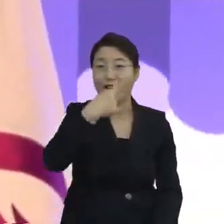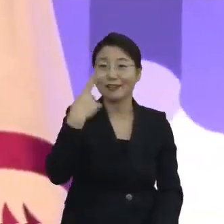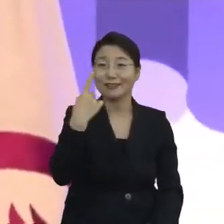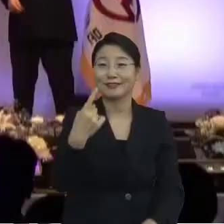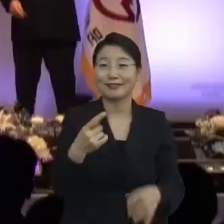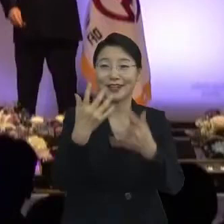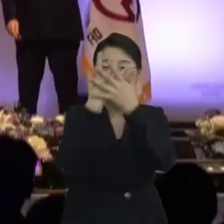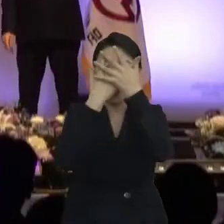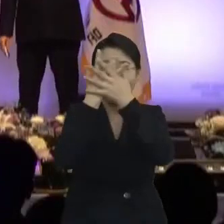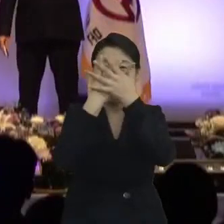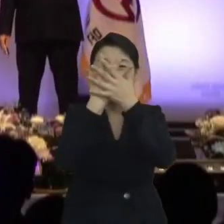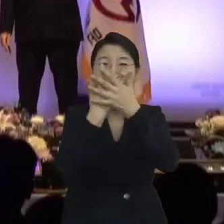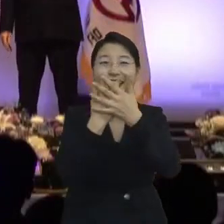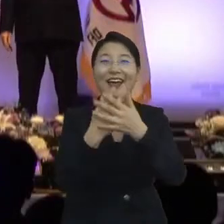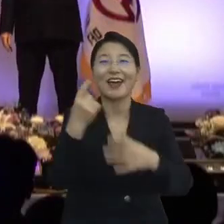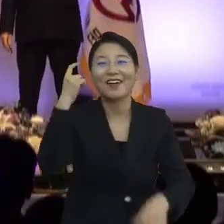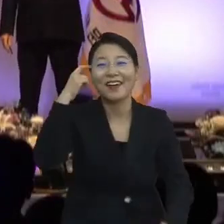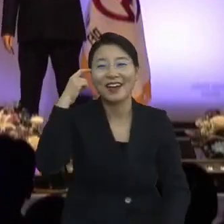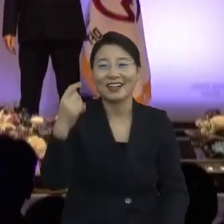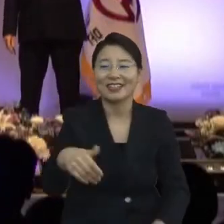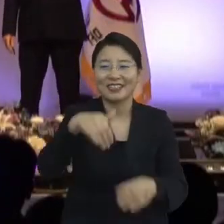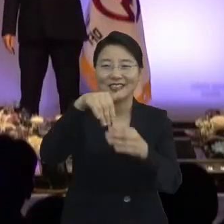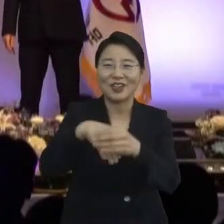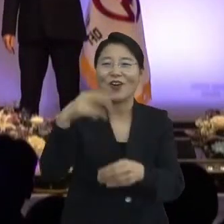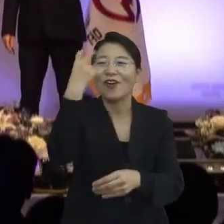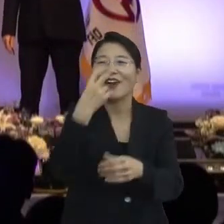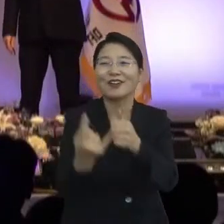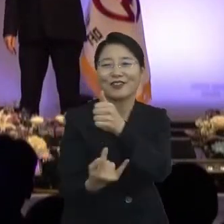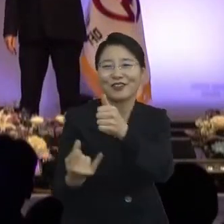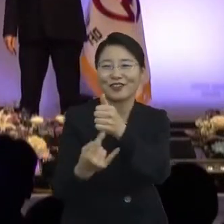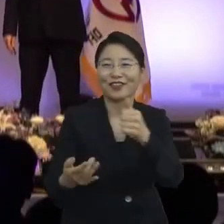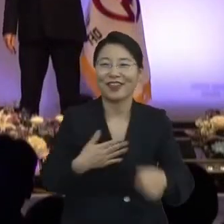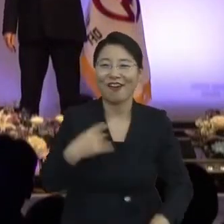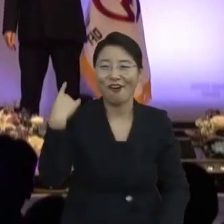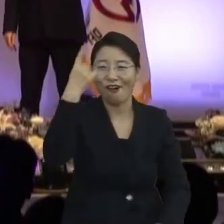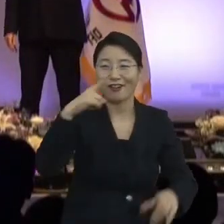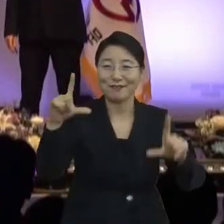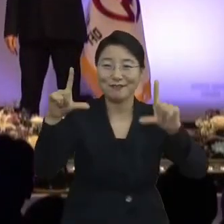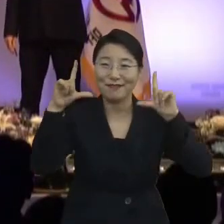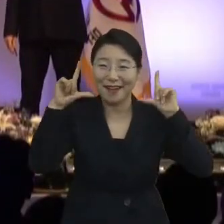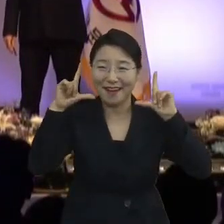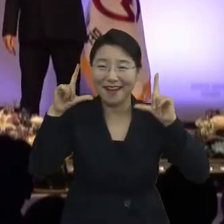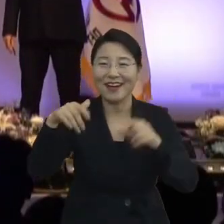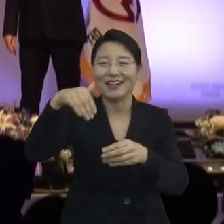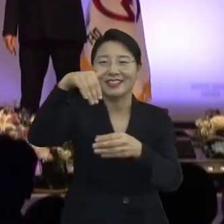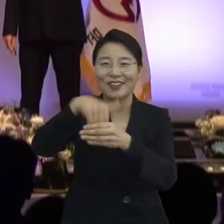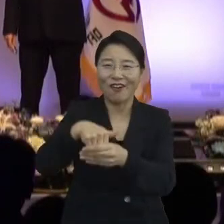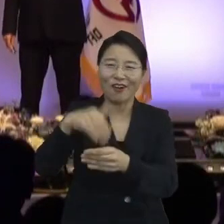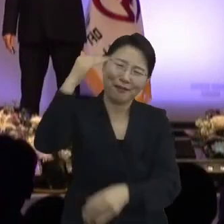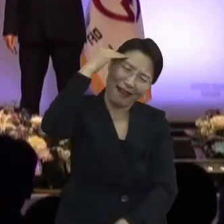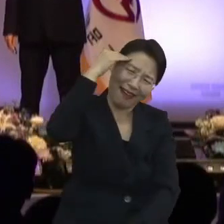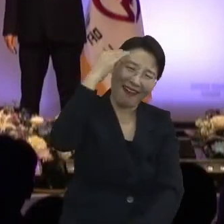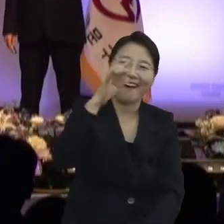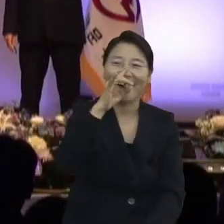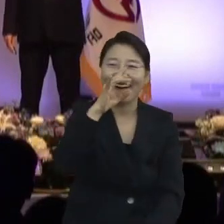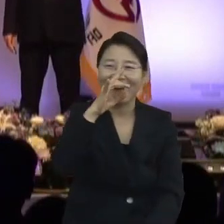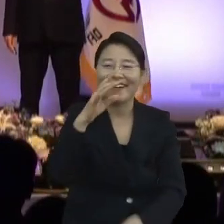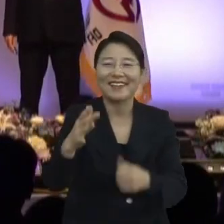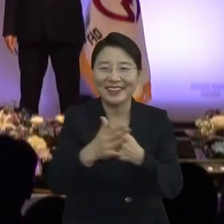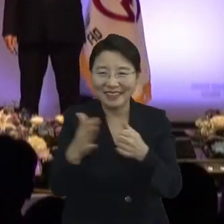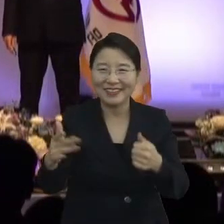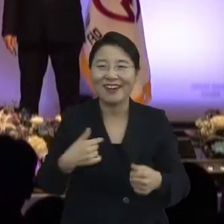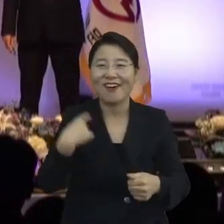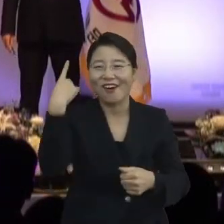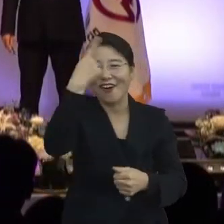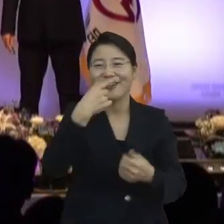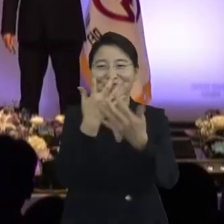가려놨죠. 예, 선관위에서 제 얼굴이 나오면 선거에 영향을 미친다고 그래서